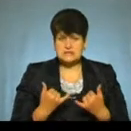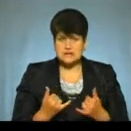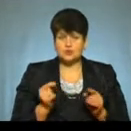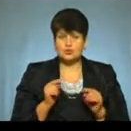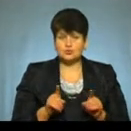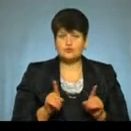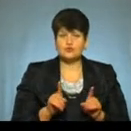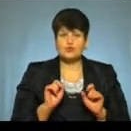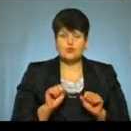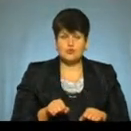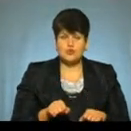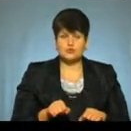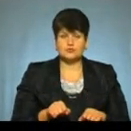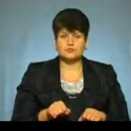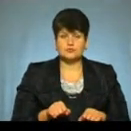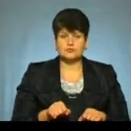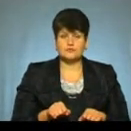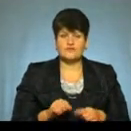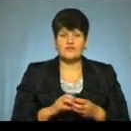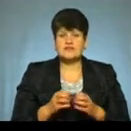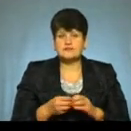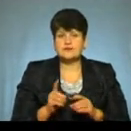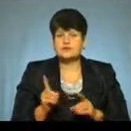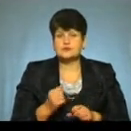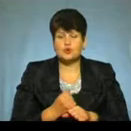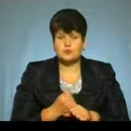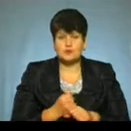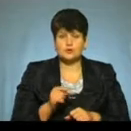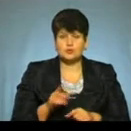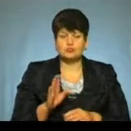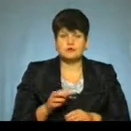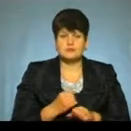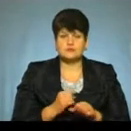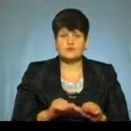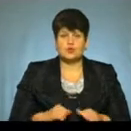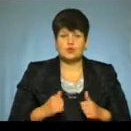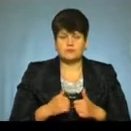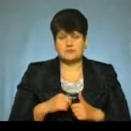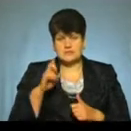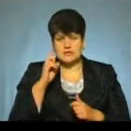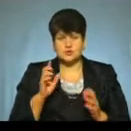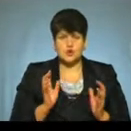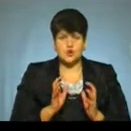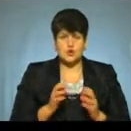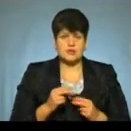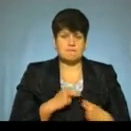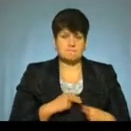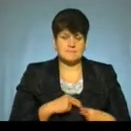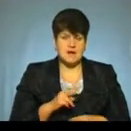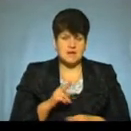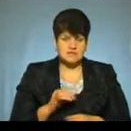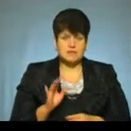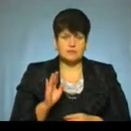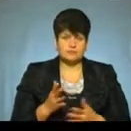що можуть трактувати висновки якісь робити. Але тут буде працювати комісія Держохоронпраці і